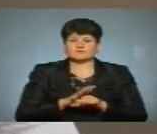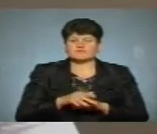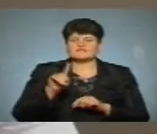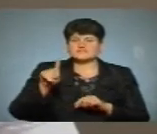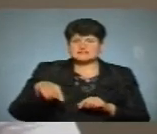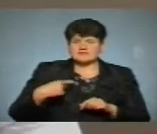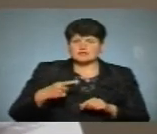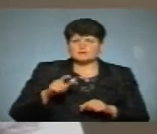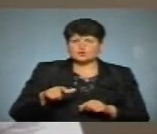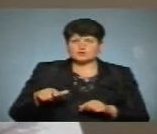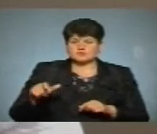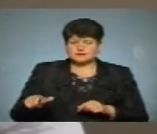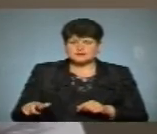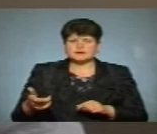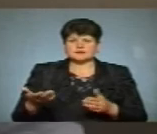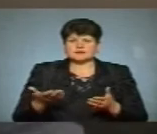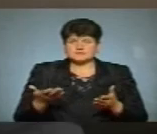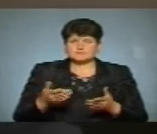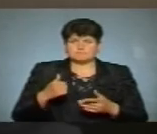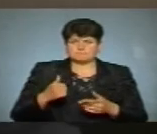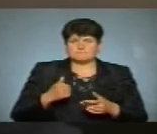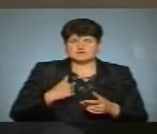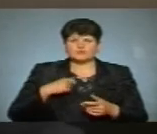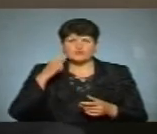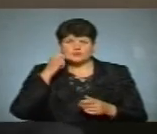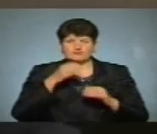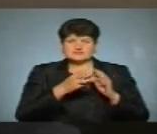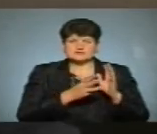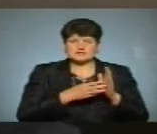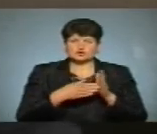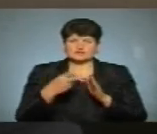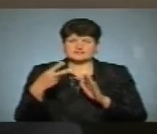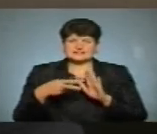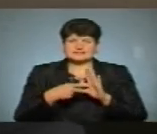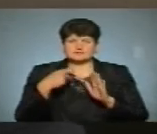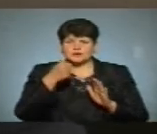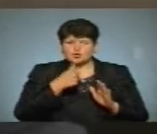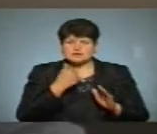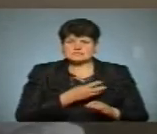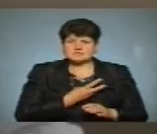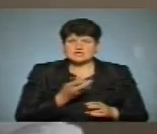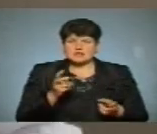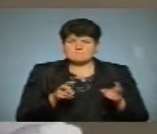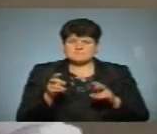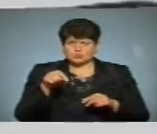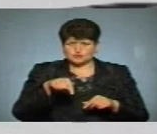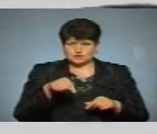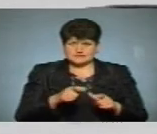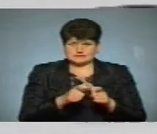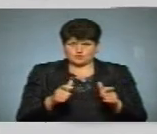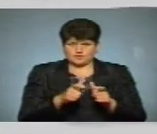людей, які ми викликаємо людей призивного віку від 18 до 27 років. За бажанням приходять сюди із